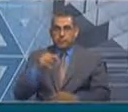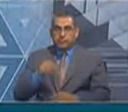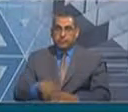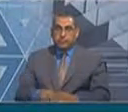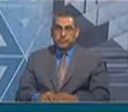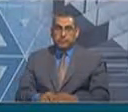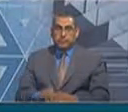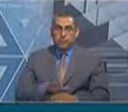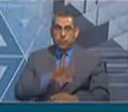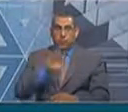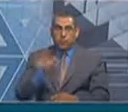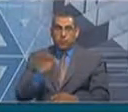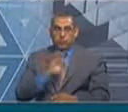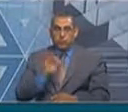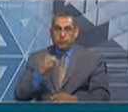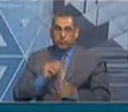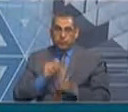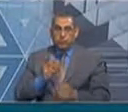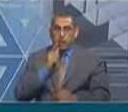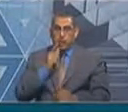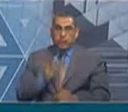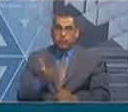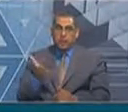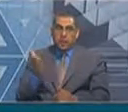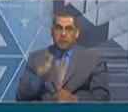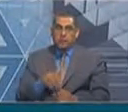أقدر أقوله إن في أكتر من